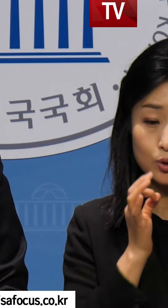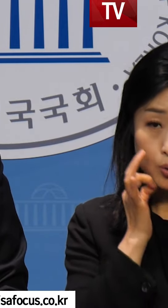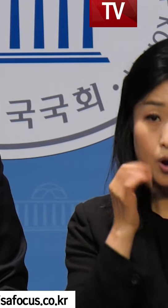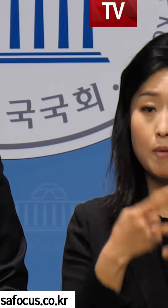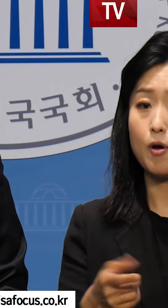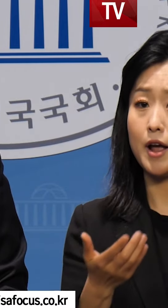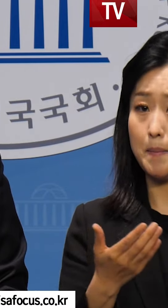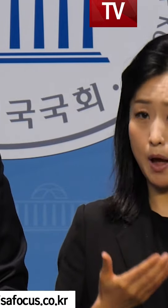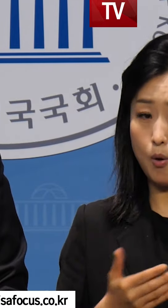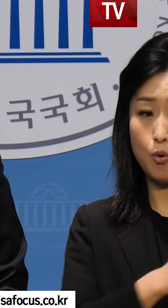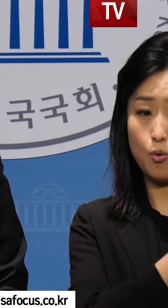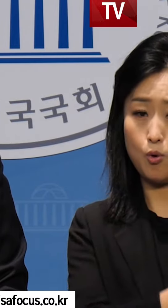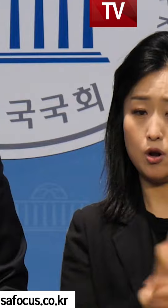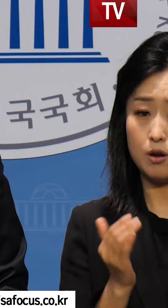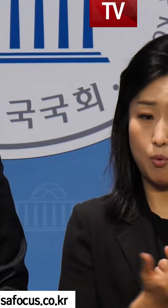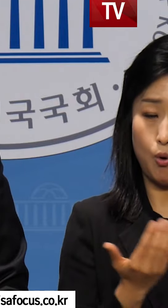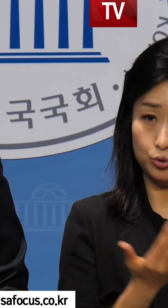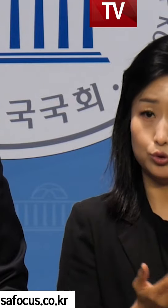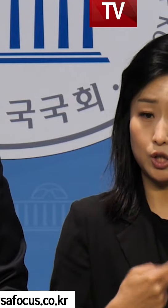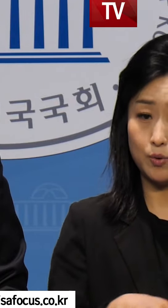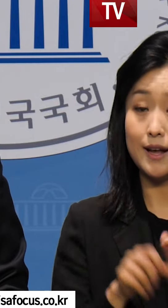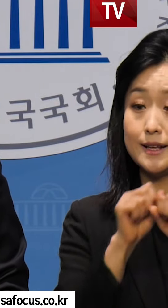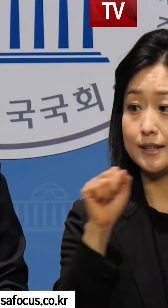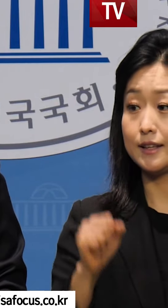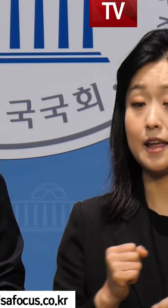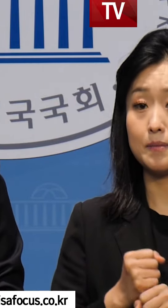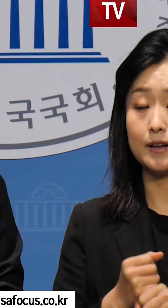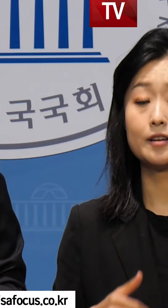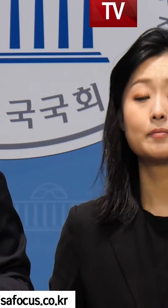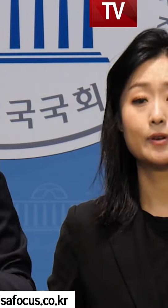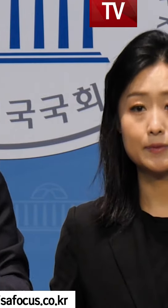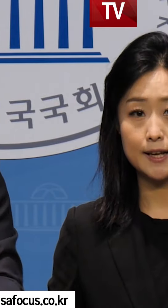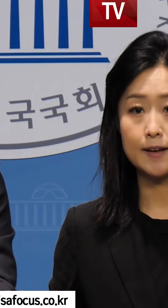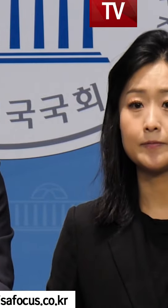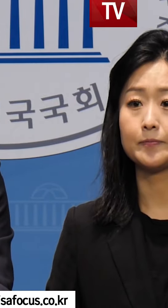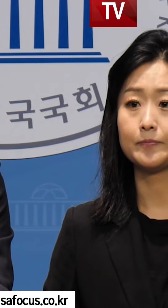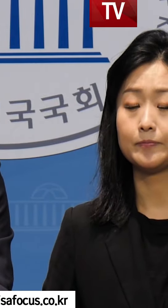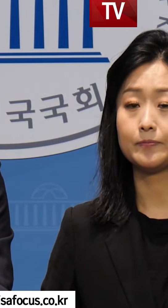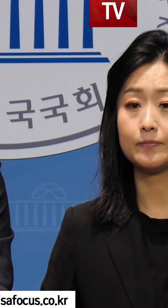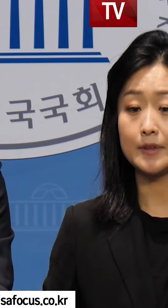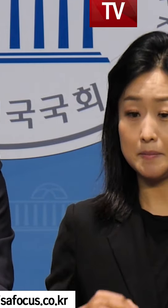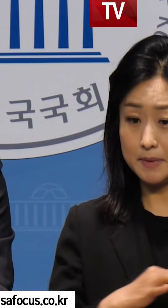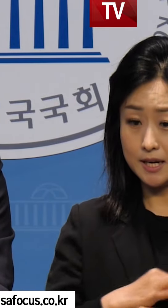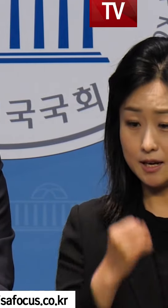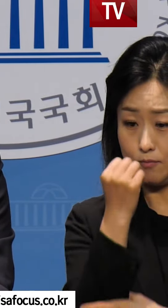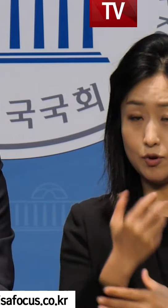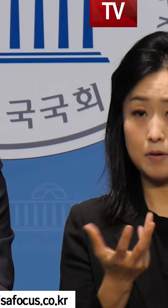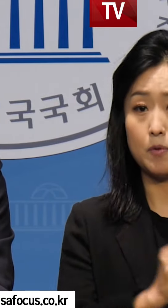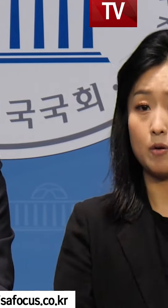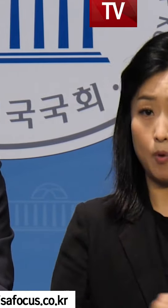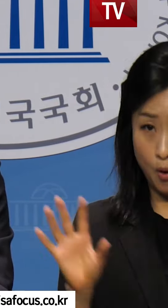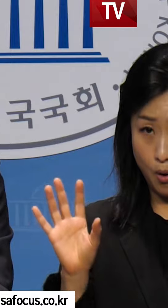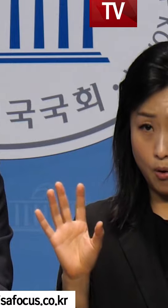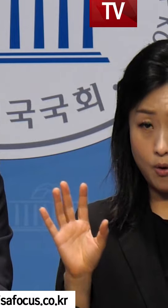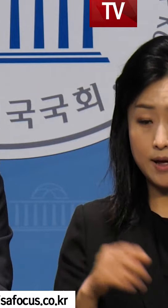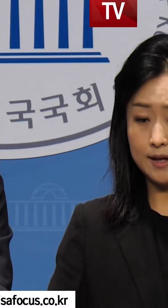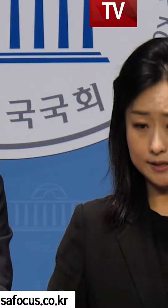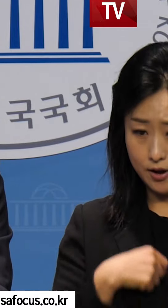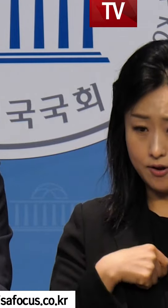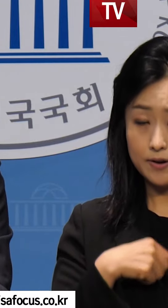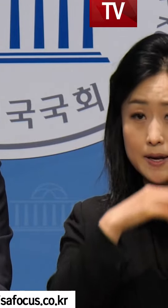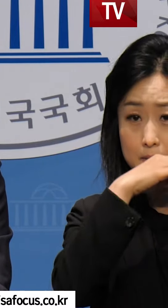평가받고 권리가 보호될 수 있는 구조를 만들어야 합니다. 체육계의 비리와 부패를 뿌리 뽑고 정의와